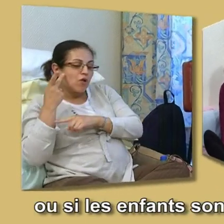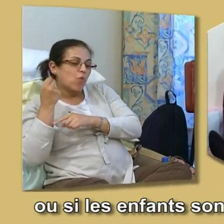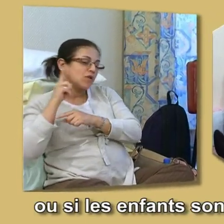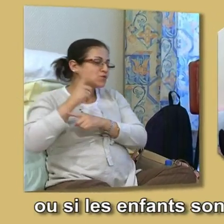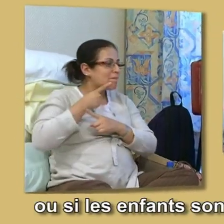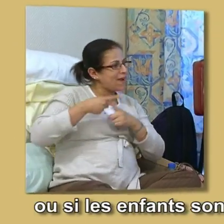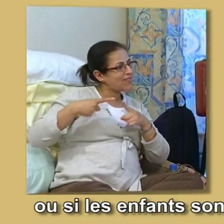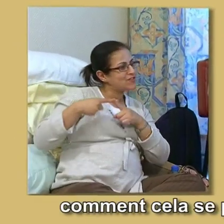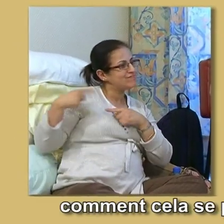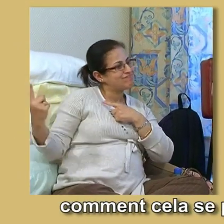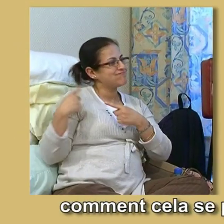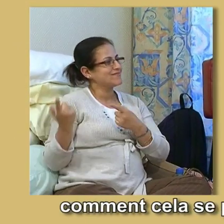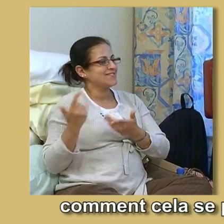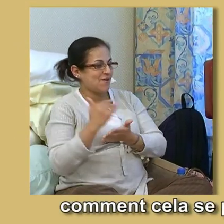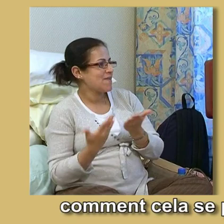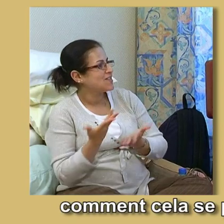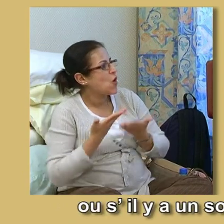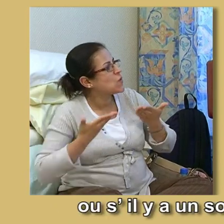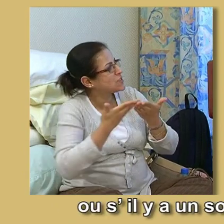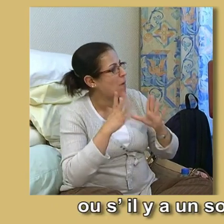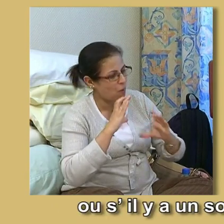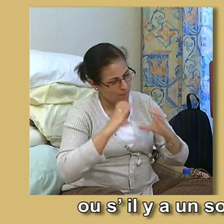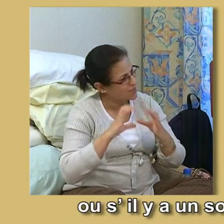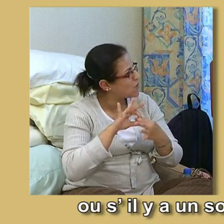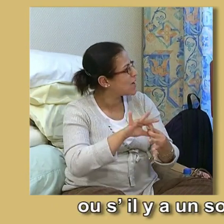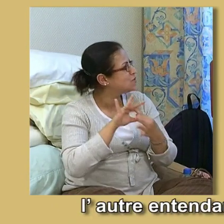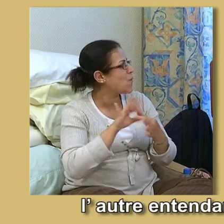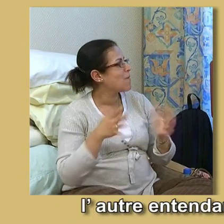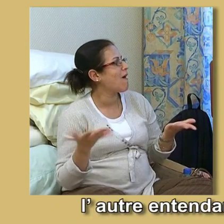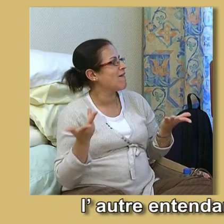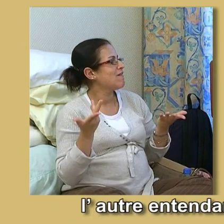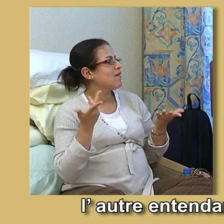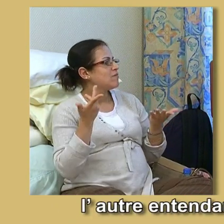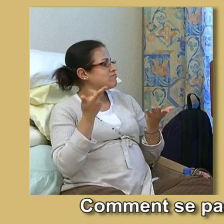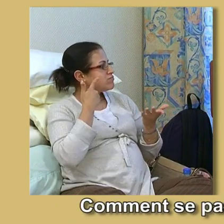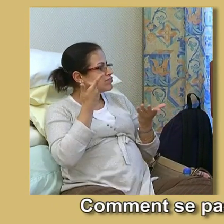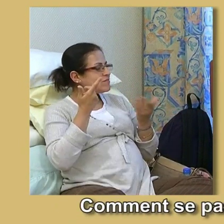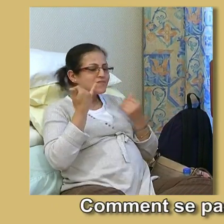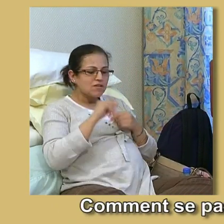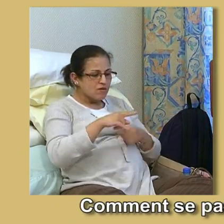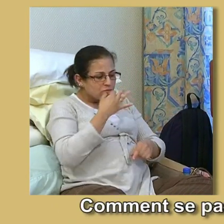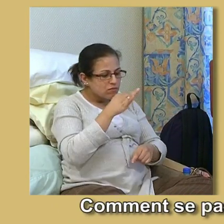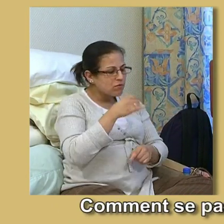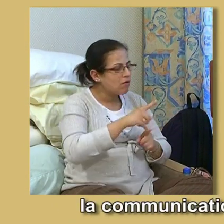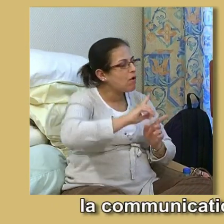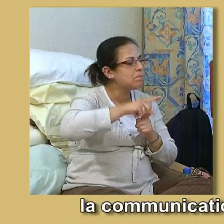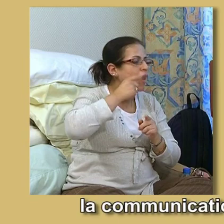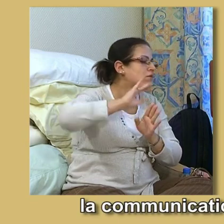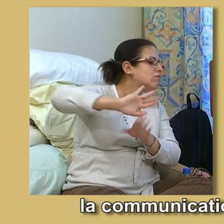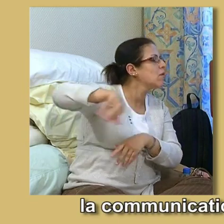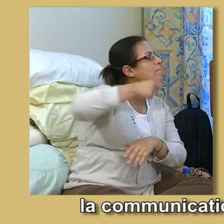sourds, comment ça se passe? Ou s'il y en a un qui est sourd et l'autre qui est entendant, comment ça se passe au niveau de la relation, de la communication?